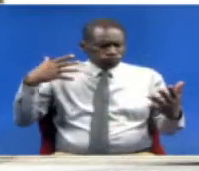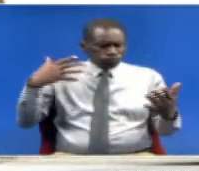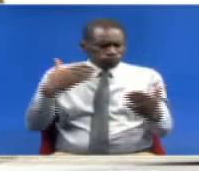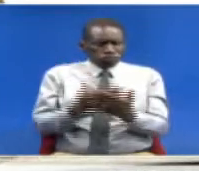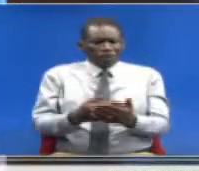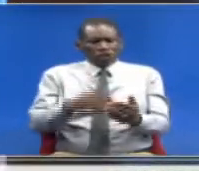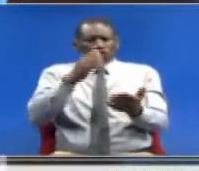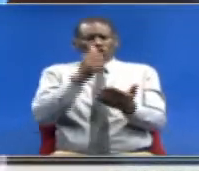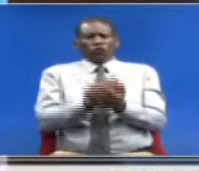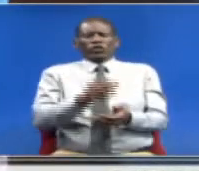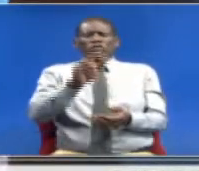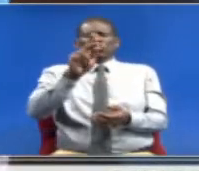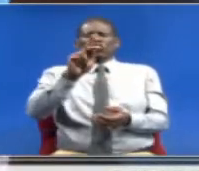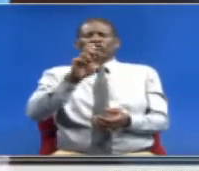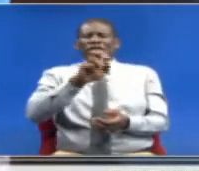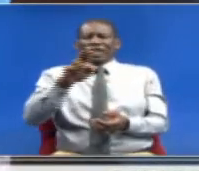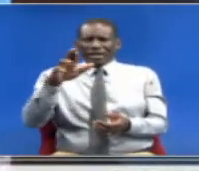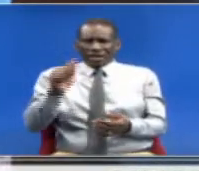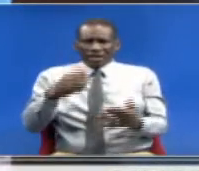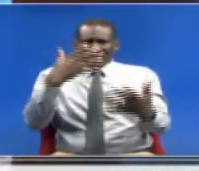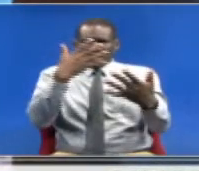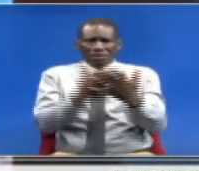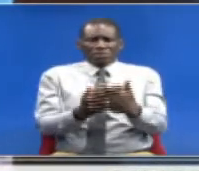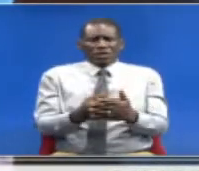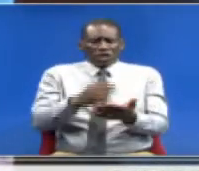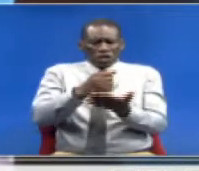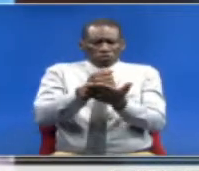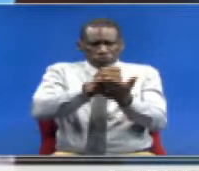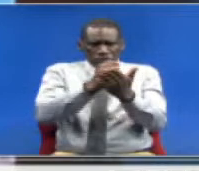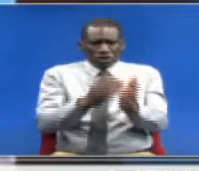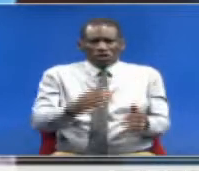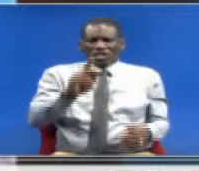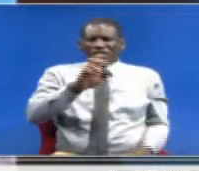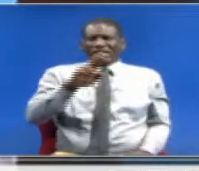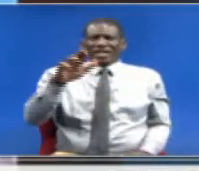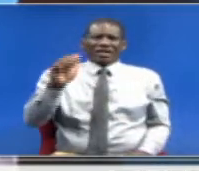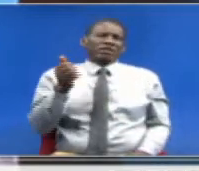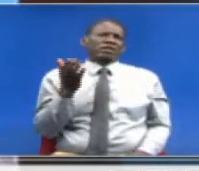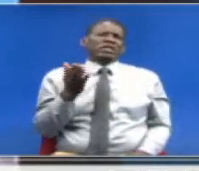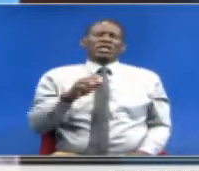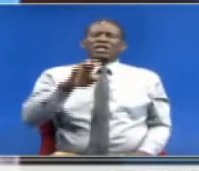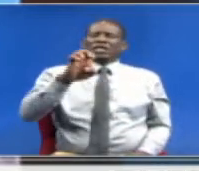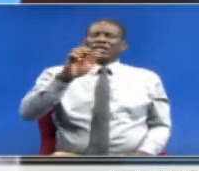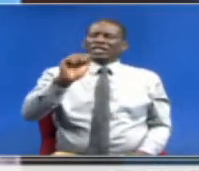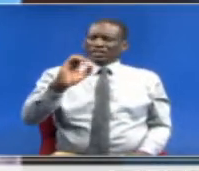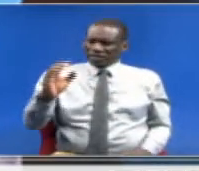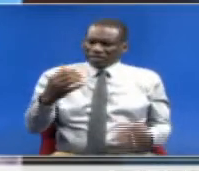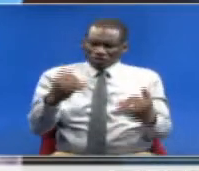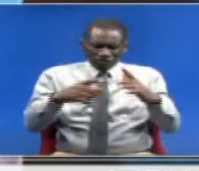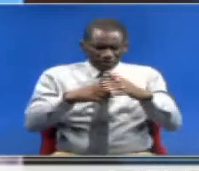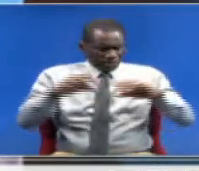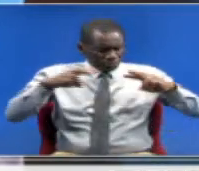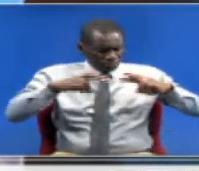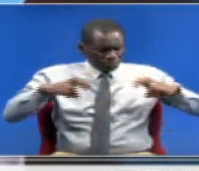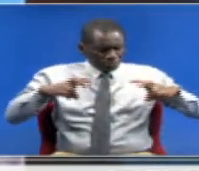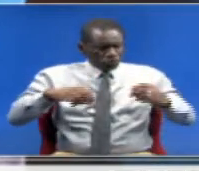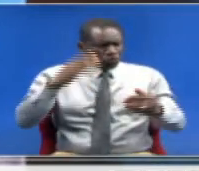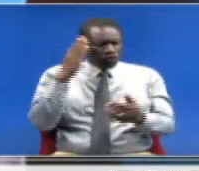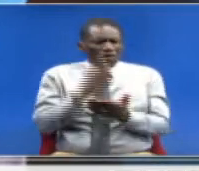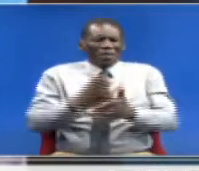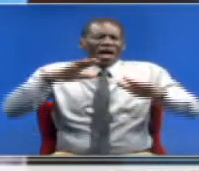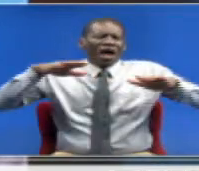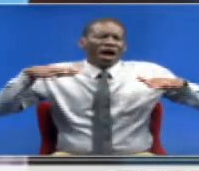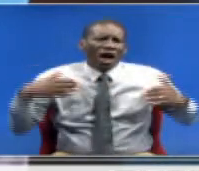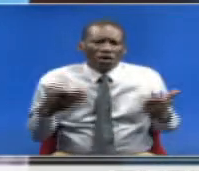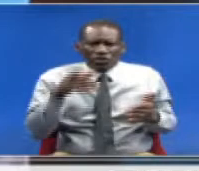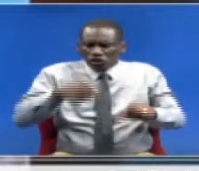KERRA, na wakati huu ukamnasa mhasibu katika mamlaka hiyo. EACC sasa imeanza uchunguzi kubaini ni vipi